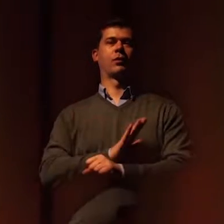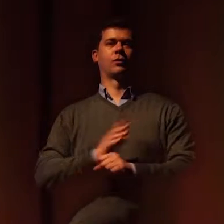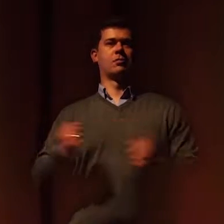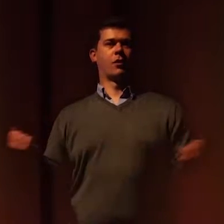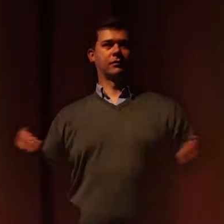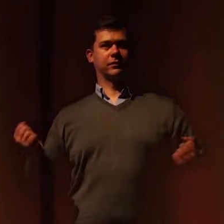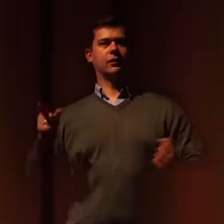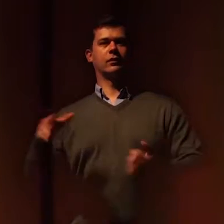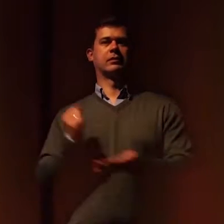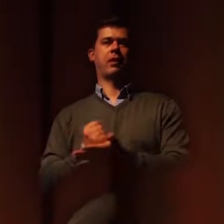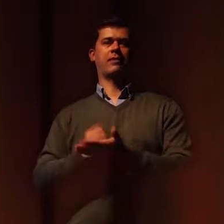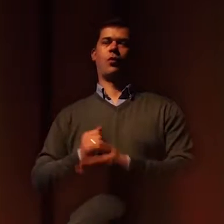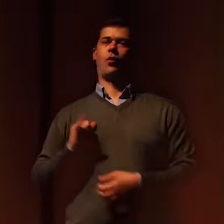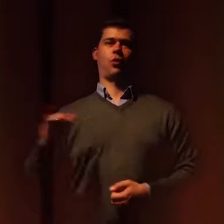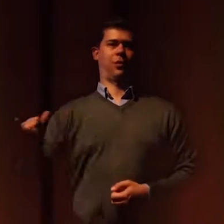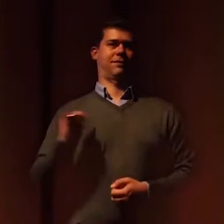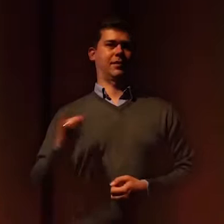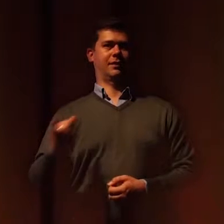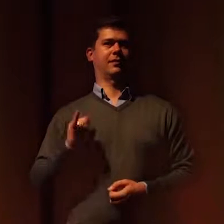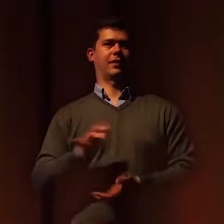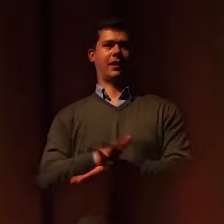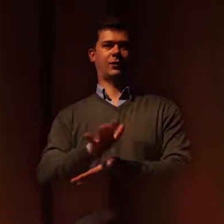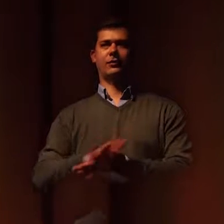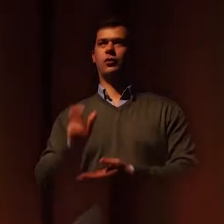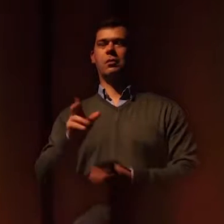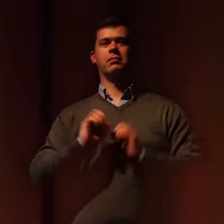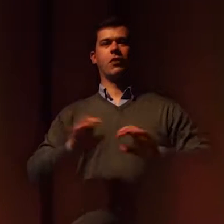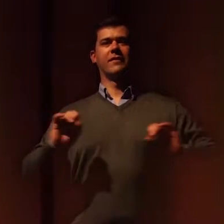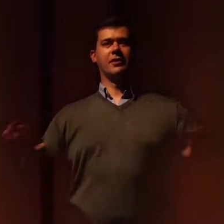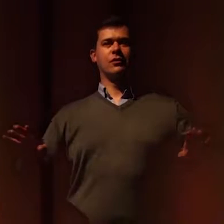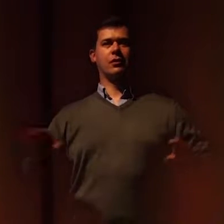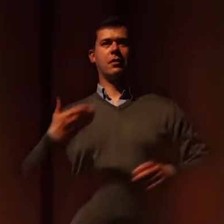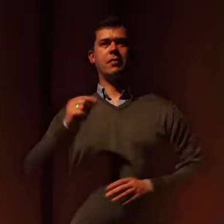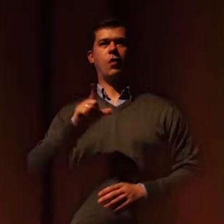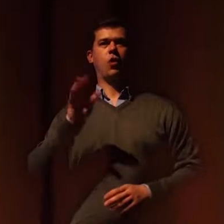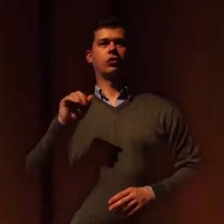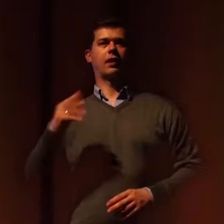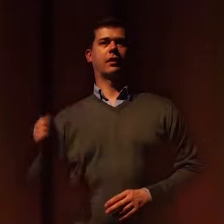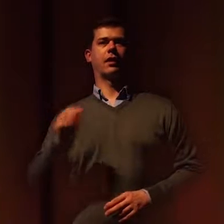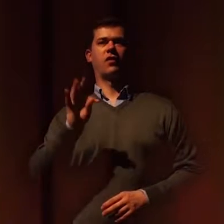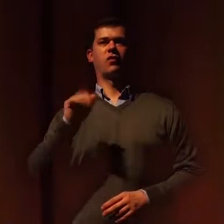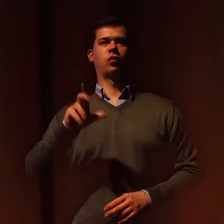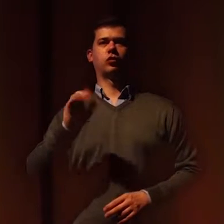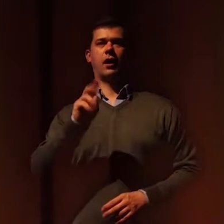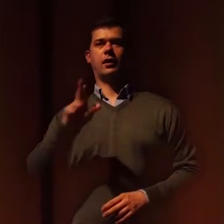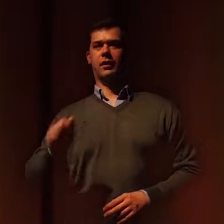pełnomocnictw równego traktowania pani profesor Małgorzata fuszara